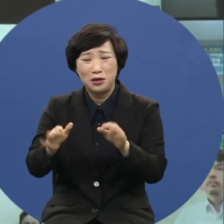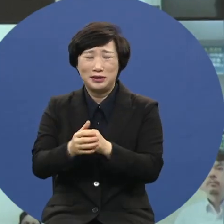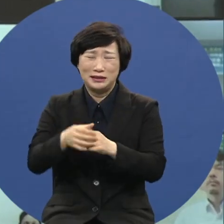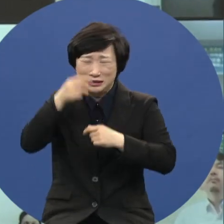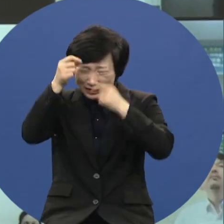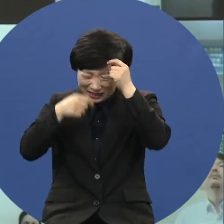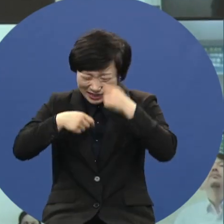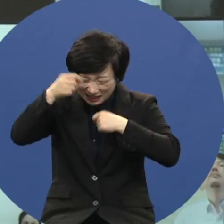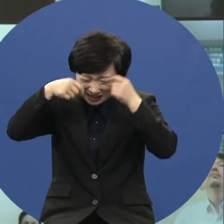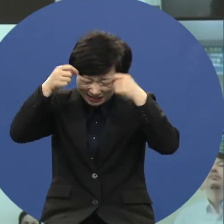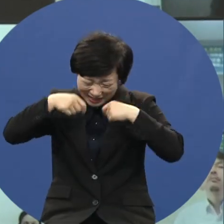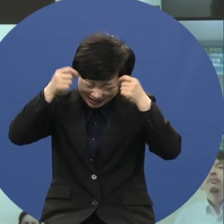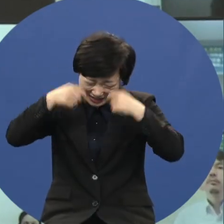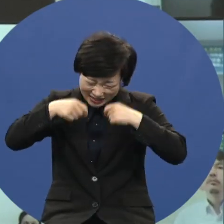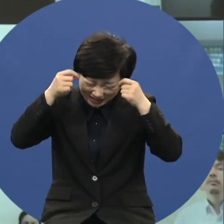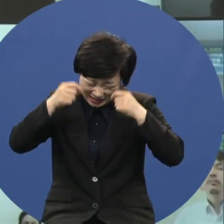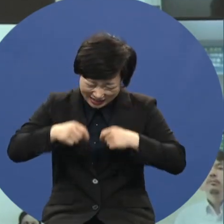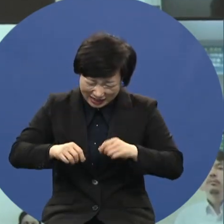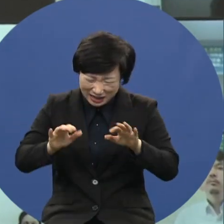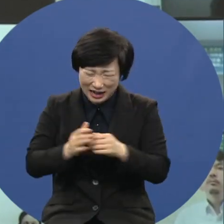심한 통곡과 눈물로